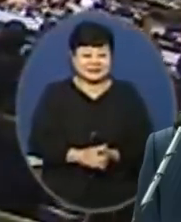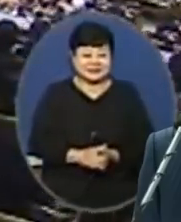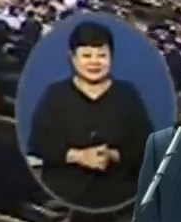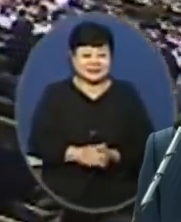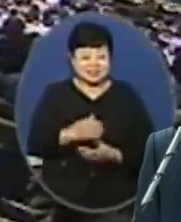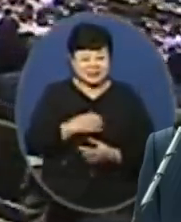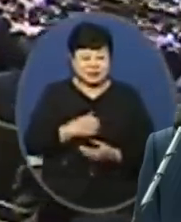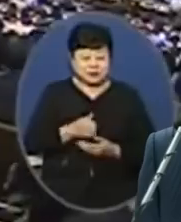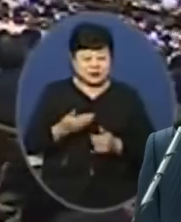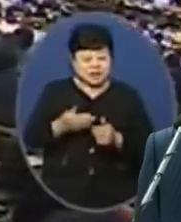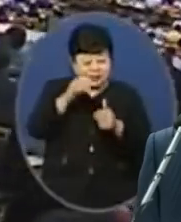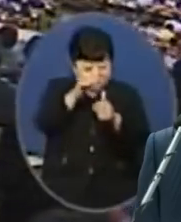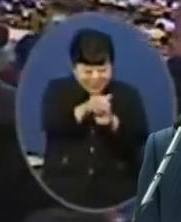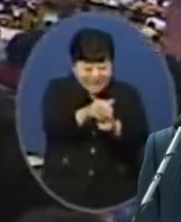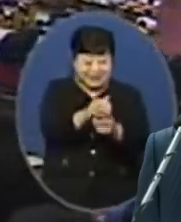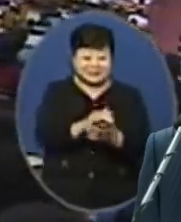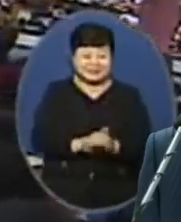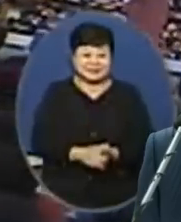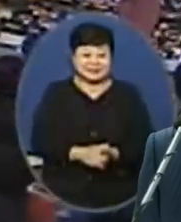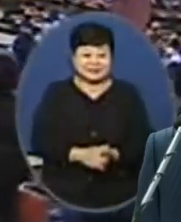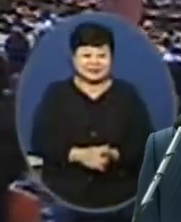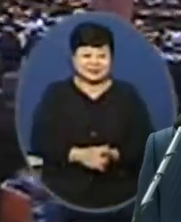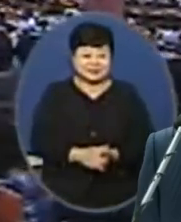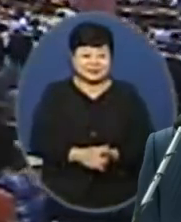너희 염려를 다 주께 맡기라.